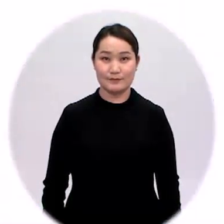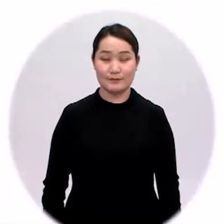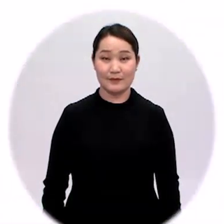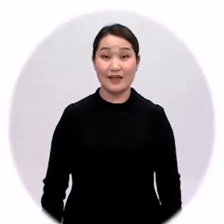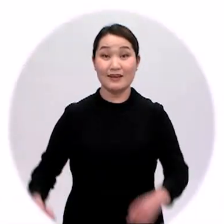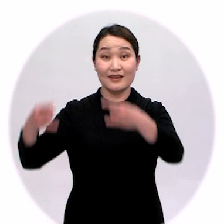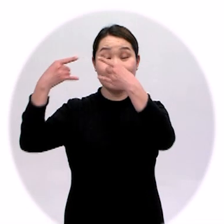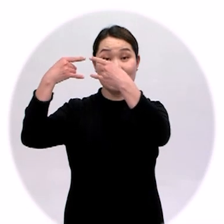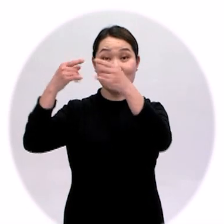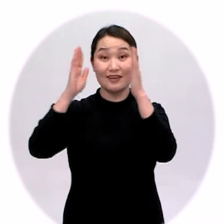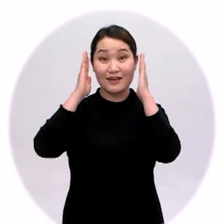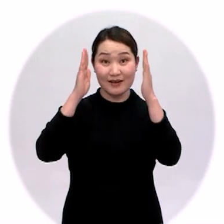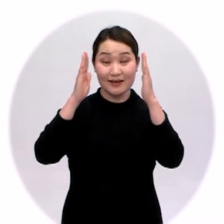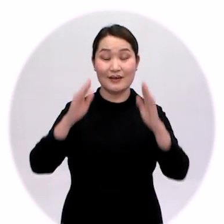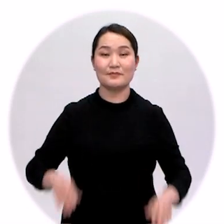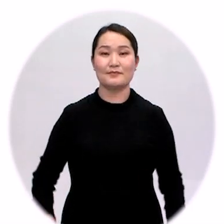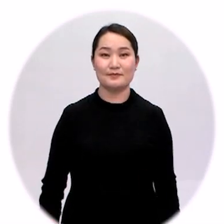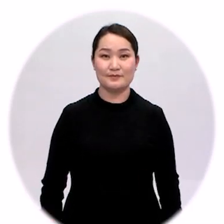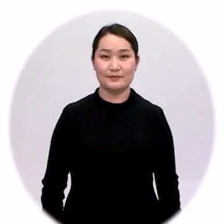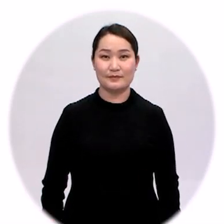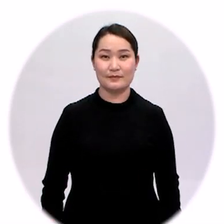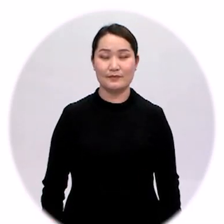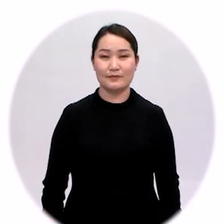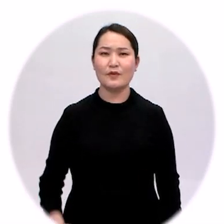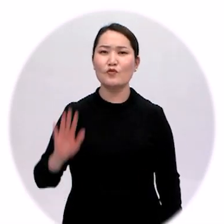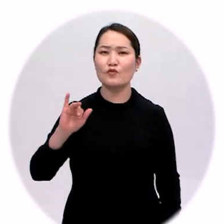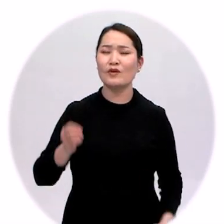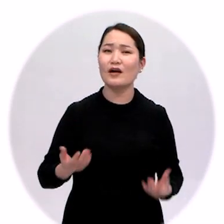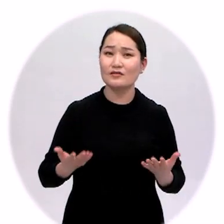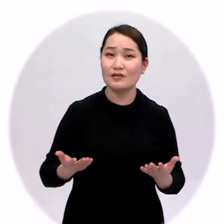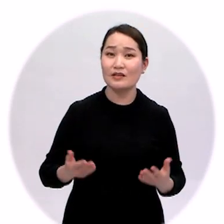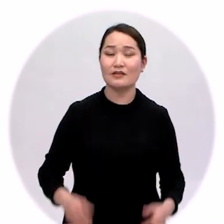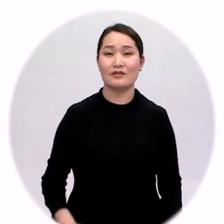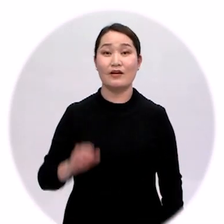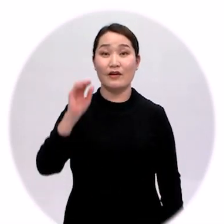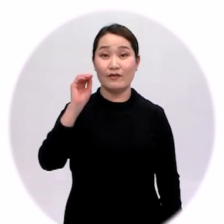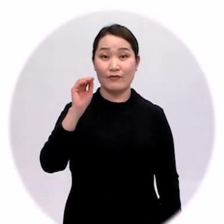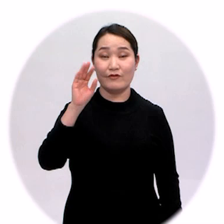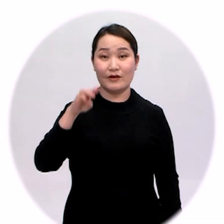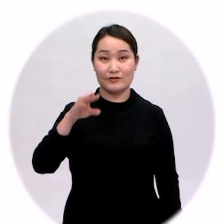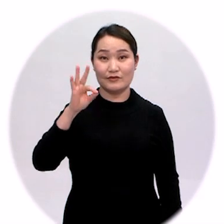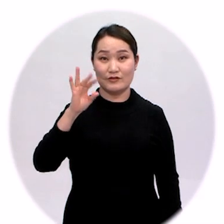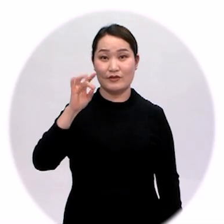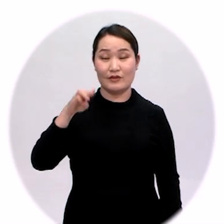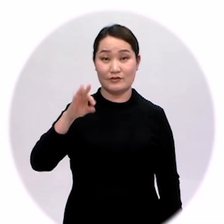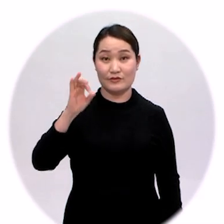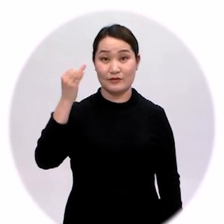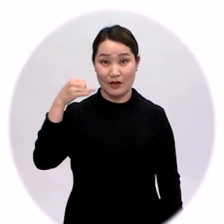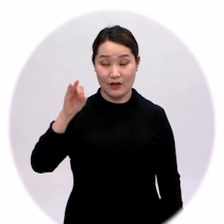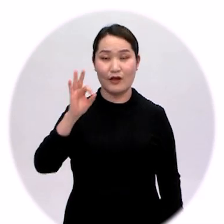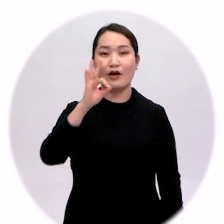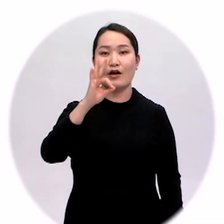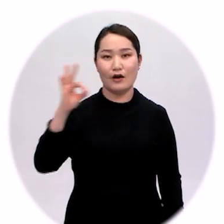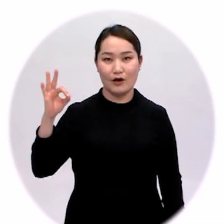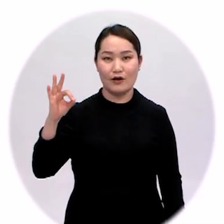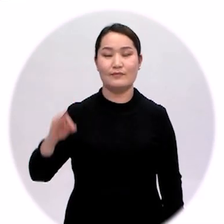За, дэлгэцэн төгсөн үгийг уншаараа хүүхдүүд ээ. Юу гэж байна? Футоортой а.